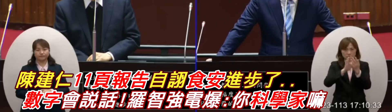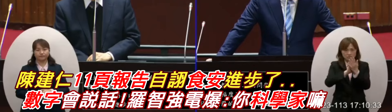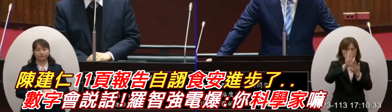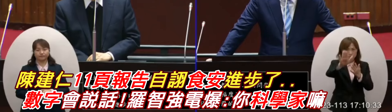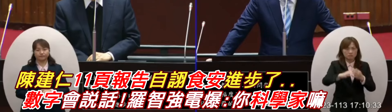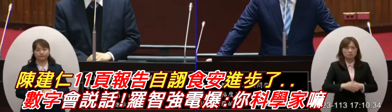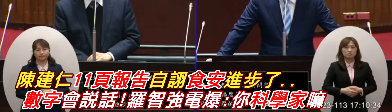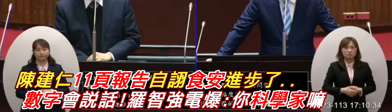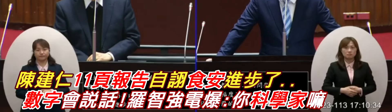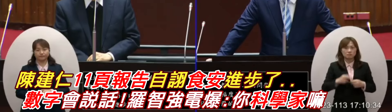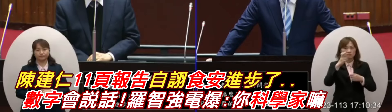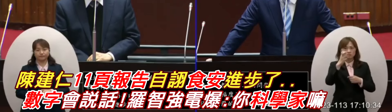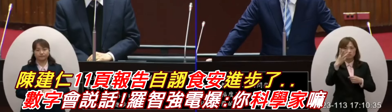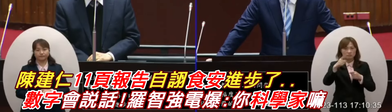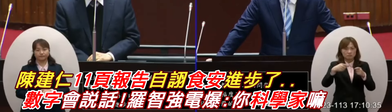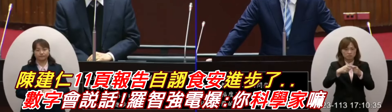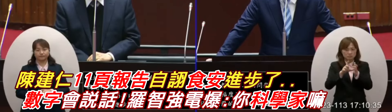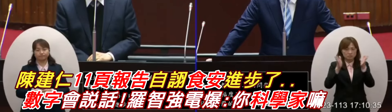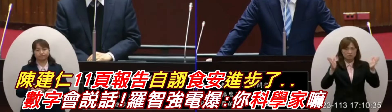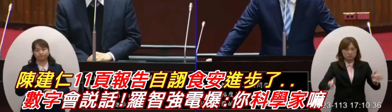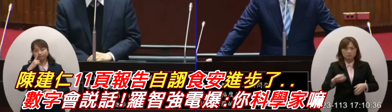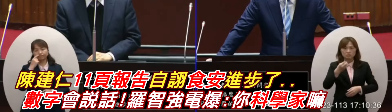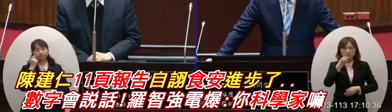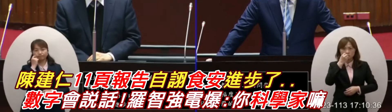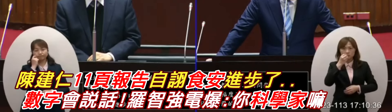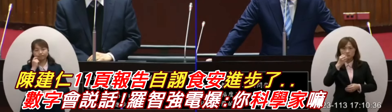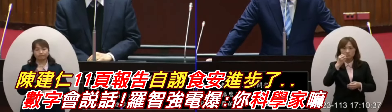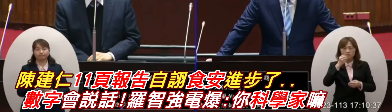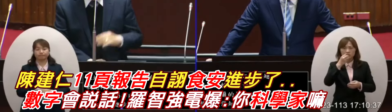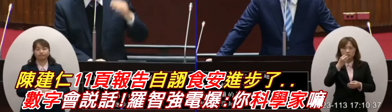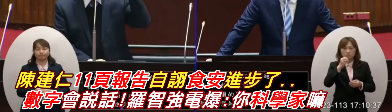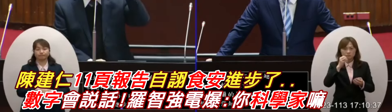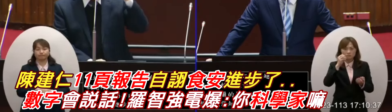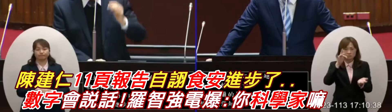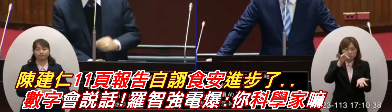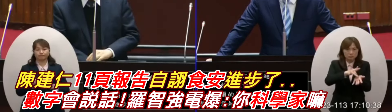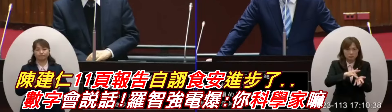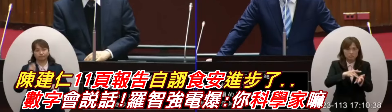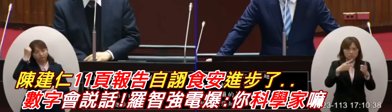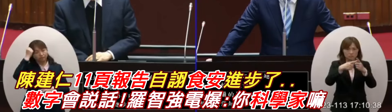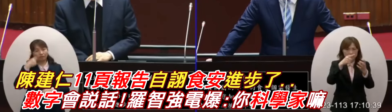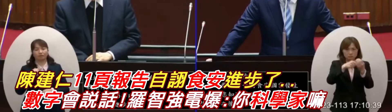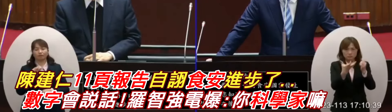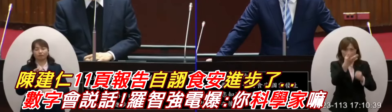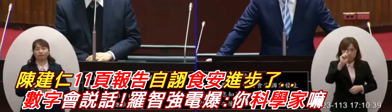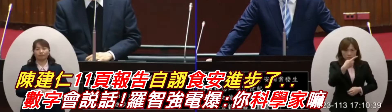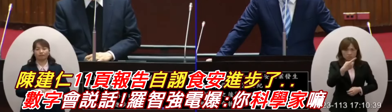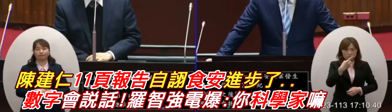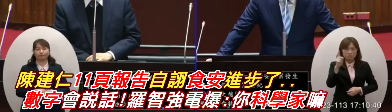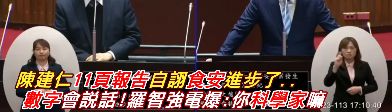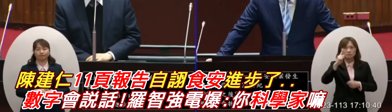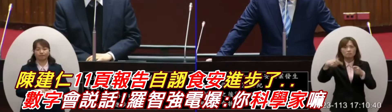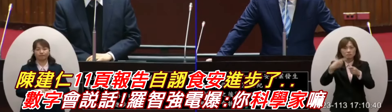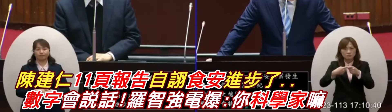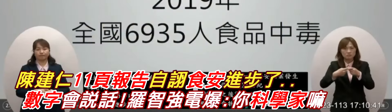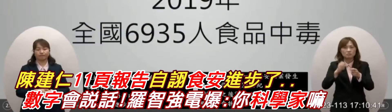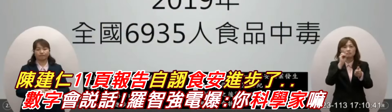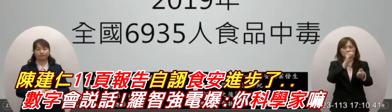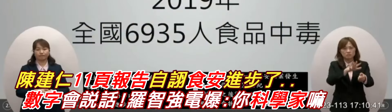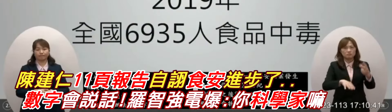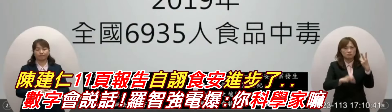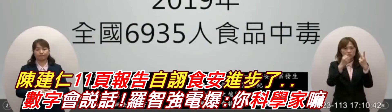食物中毒人数最多？ 这个我没有办法再 我告诉您哈，2019年， 那